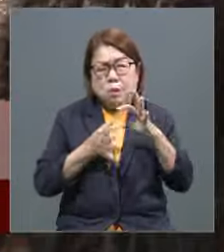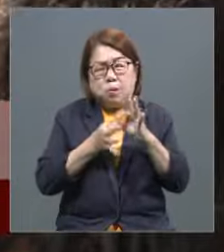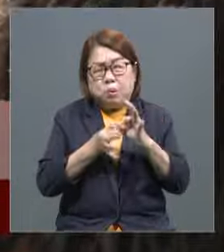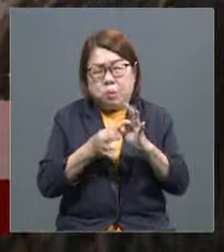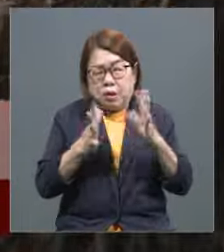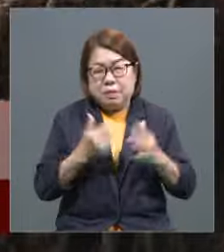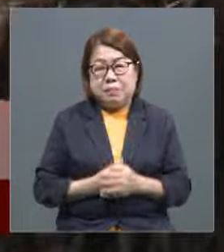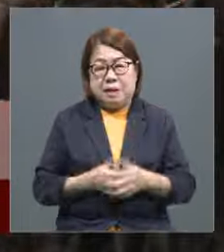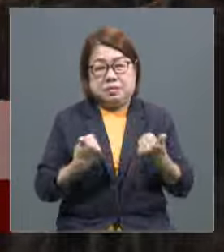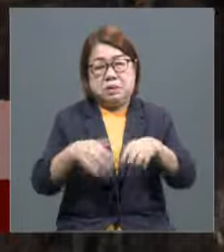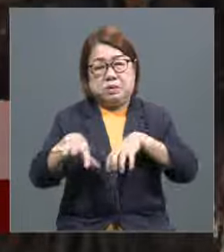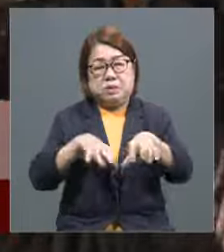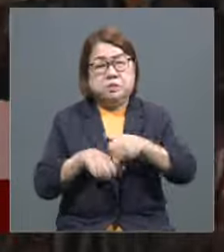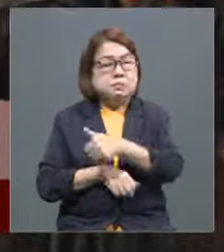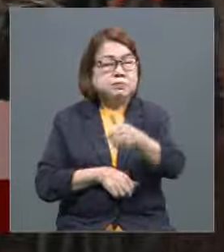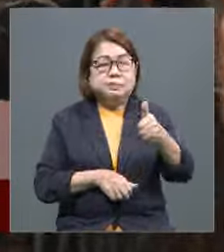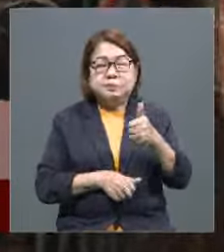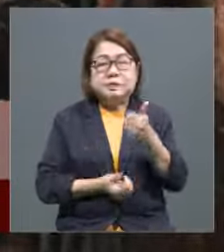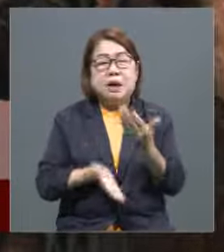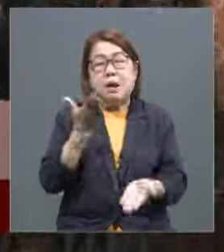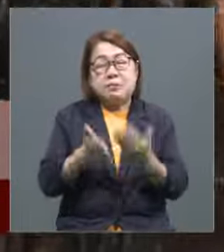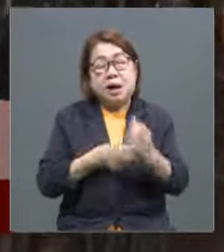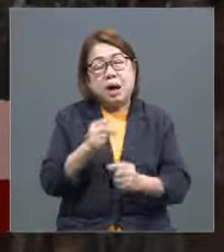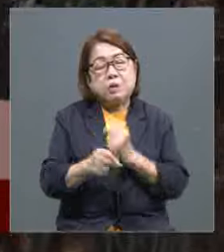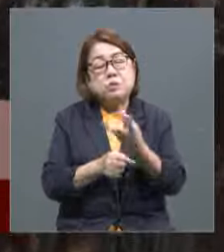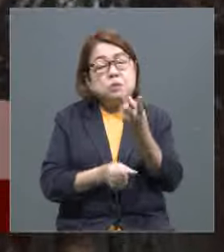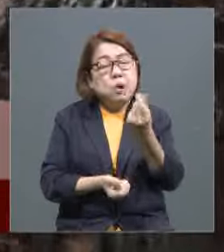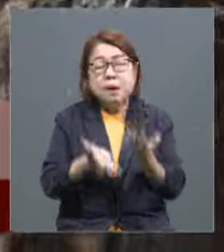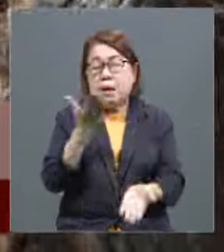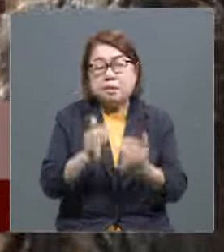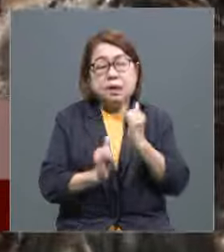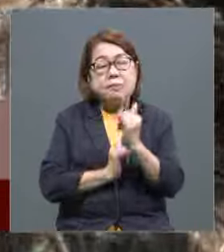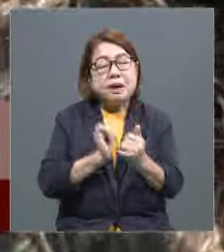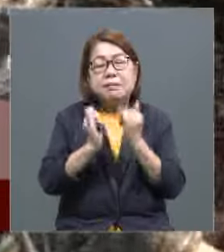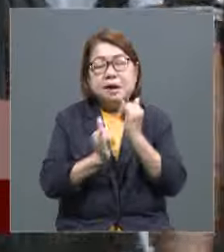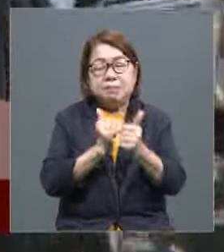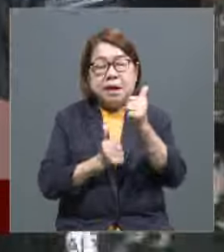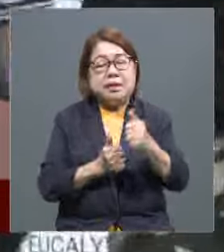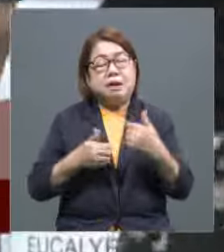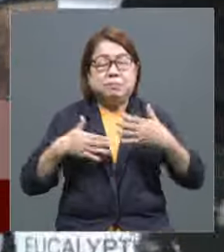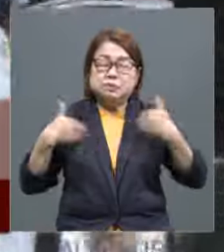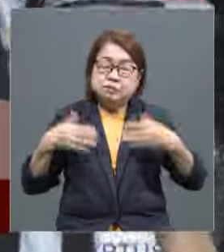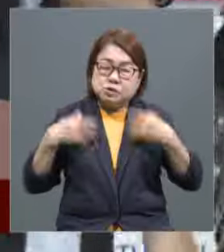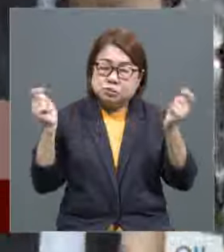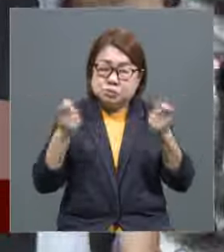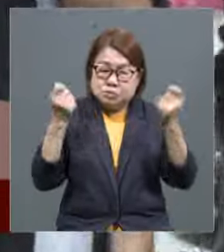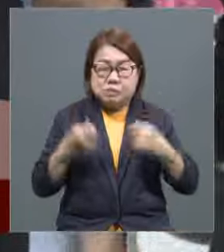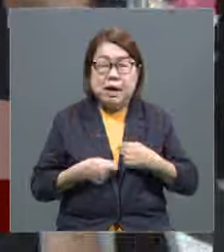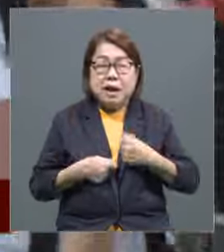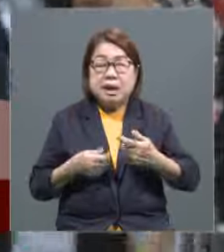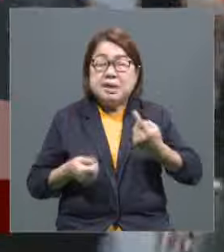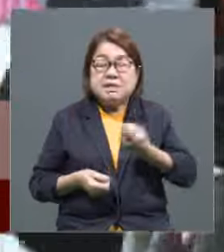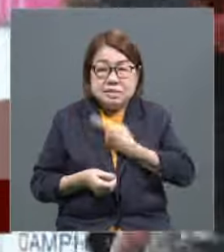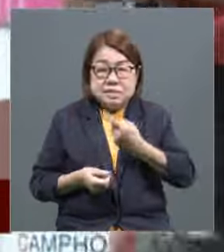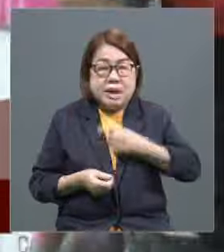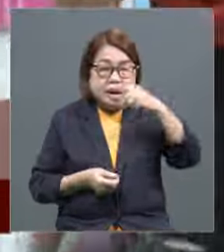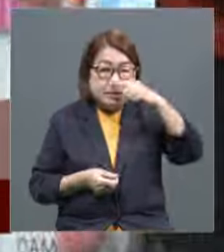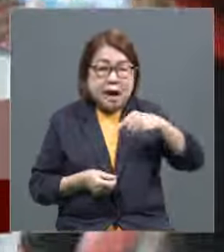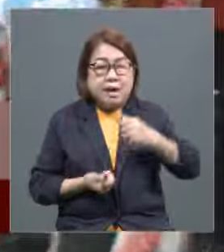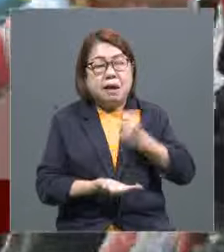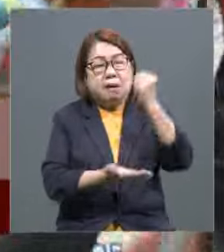จัดการสงกรานต์ที่เป็นมิตรต่อทุกเพศทุกวัยเพื่อกันร่วมฉลองเทศกาลสงกรานต์ไทยที่ได้ขึ้นทะเบียนมรดกโลกวัฒนธรรม